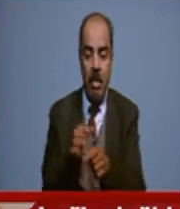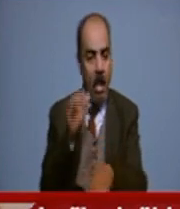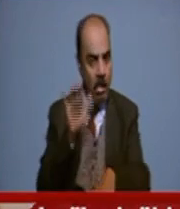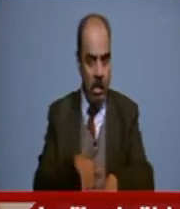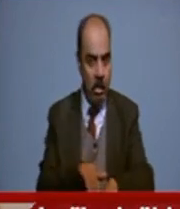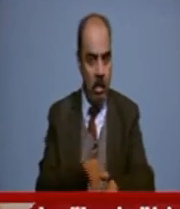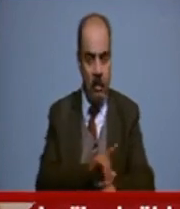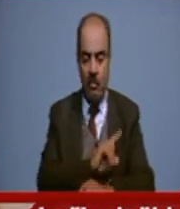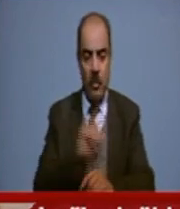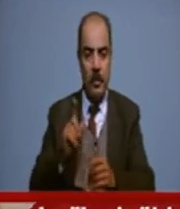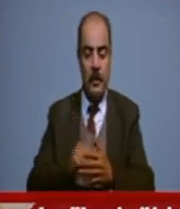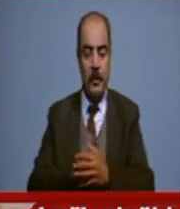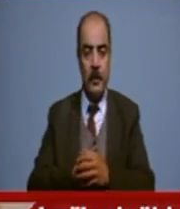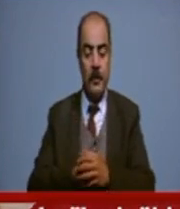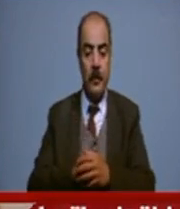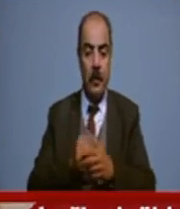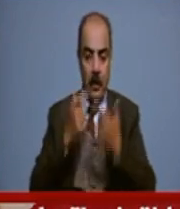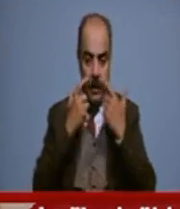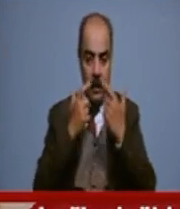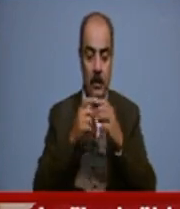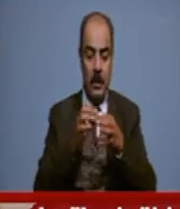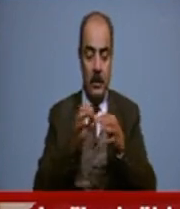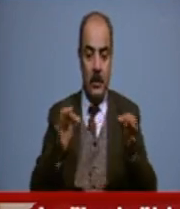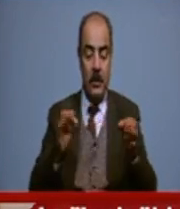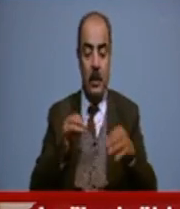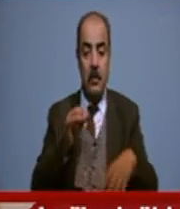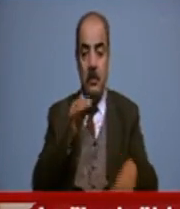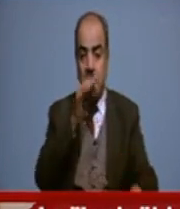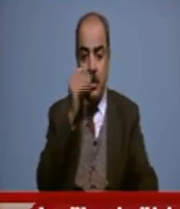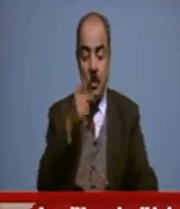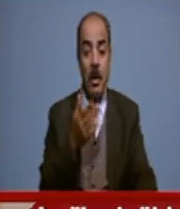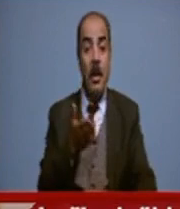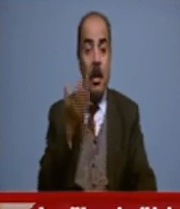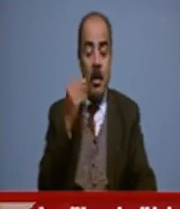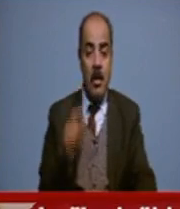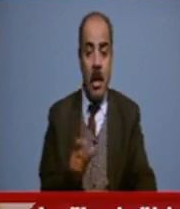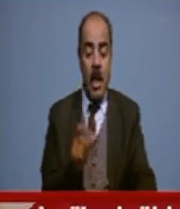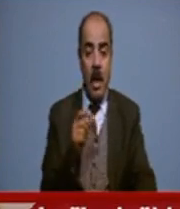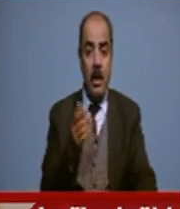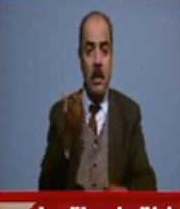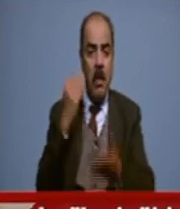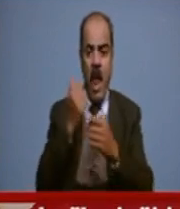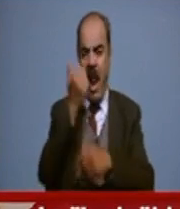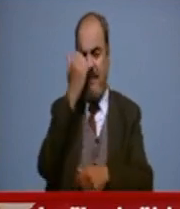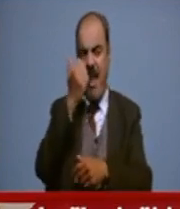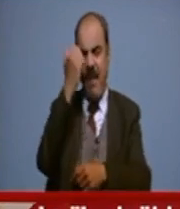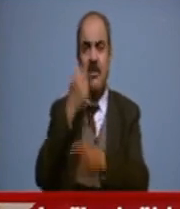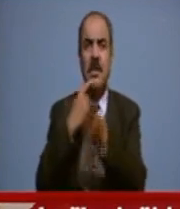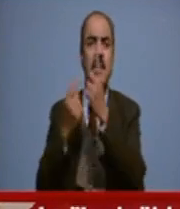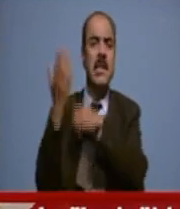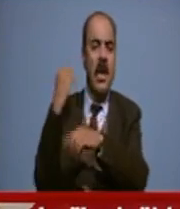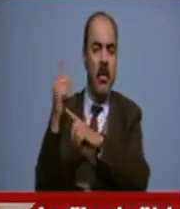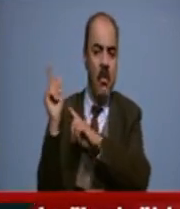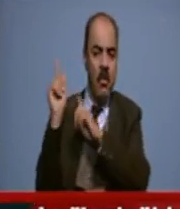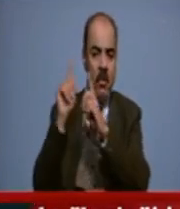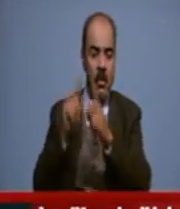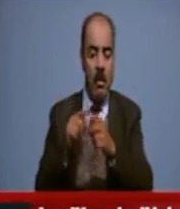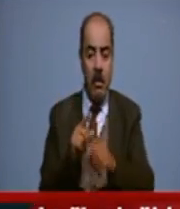الأوقات. بالمناسبة ما كانش أبدا موجود على نهر النيل عبر آلاف السنين أبدا في